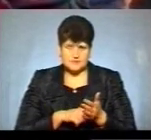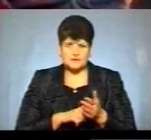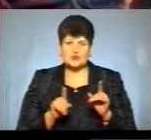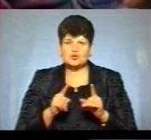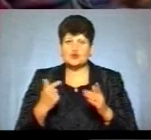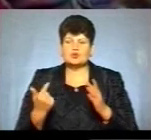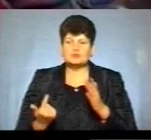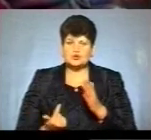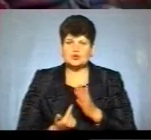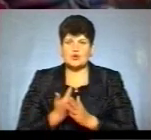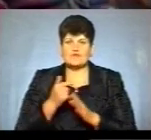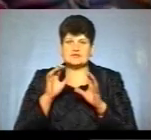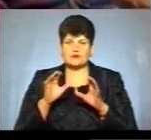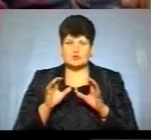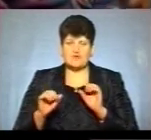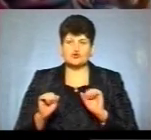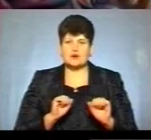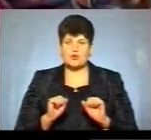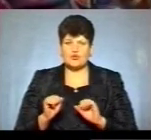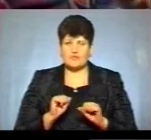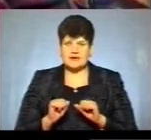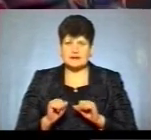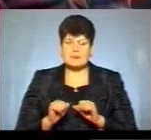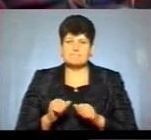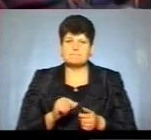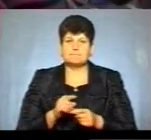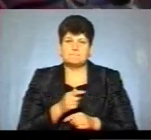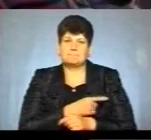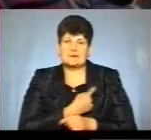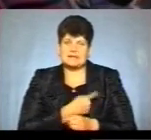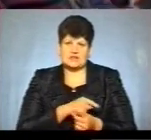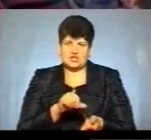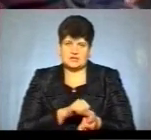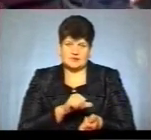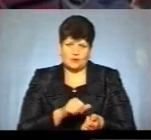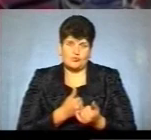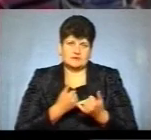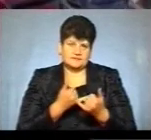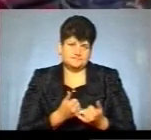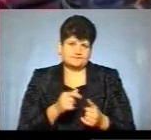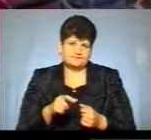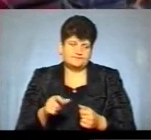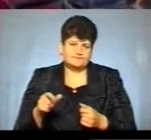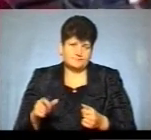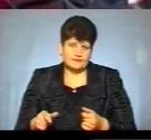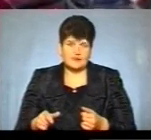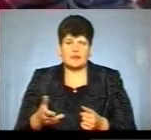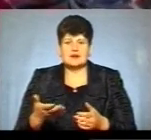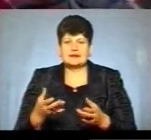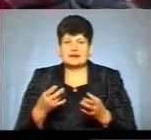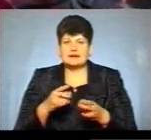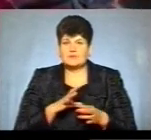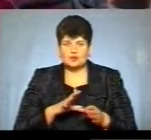знов законодавче врегулювання медичного канабісу для потреб медичних пацієнтів, медицини і науки не